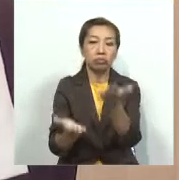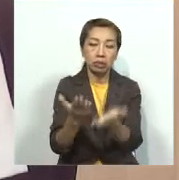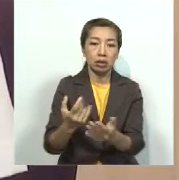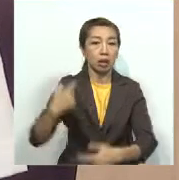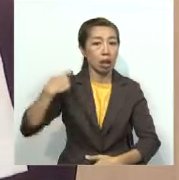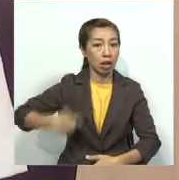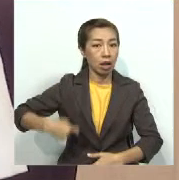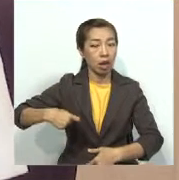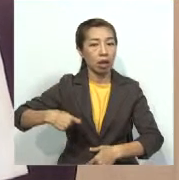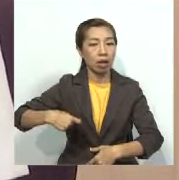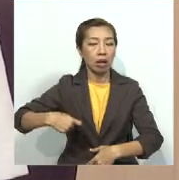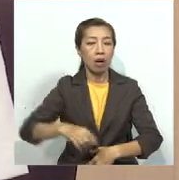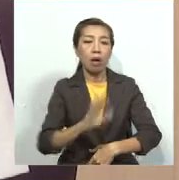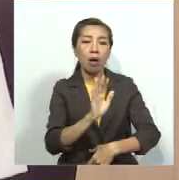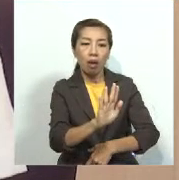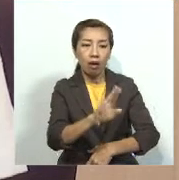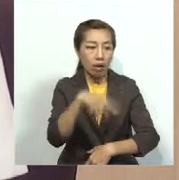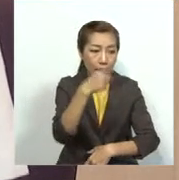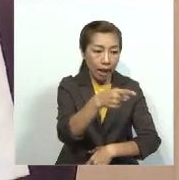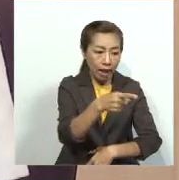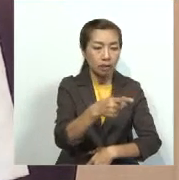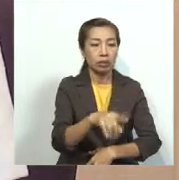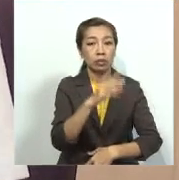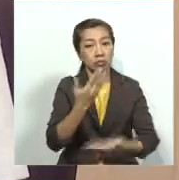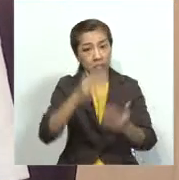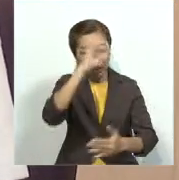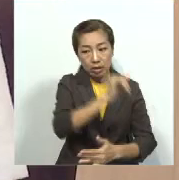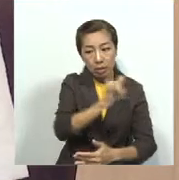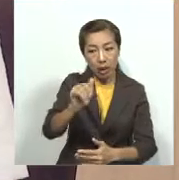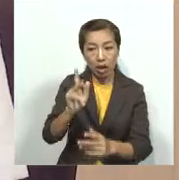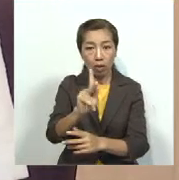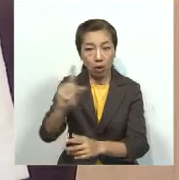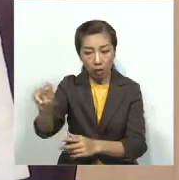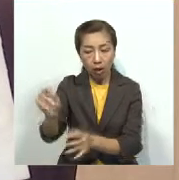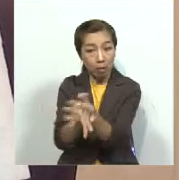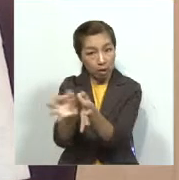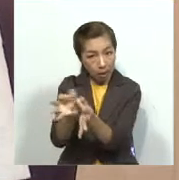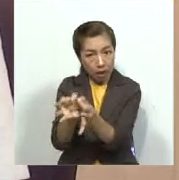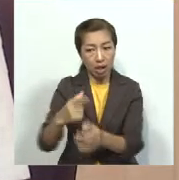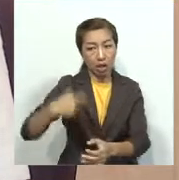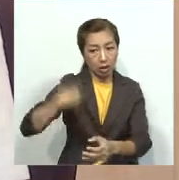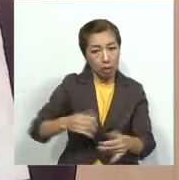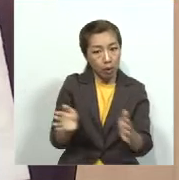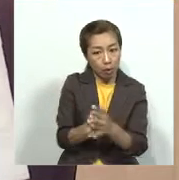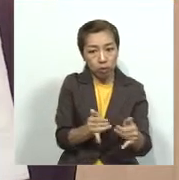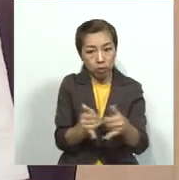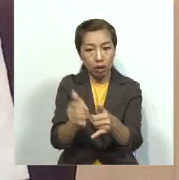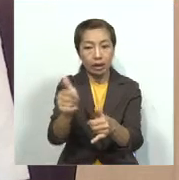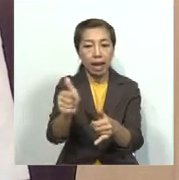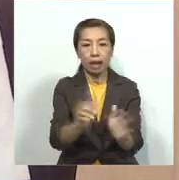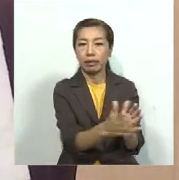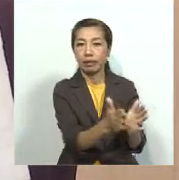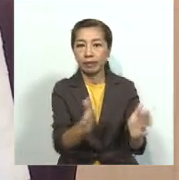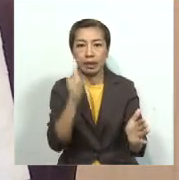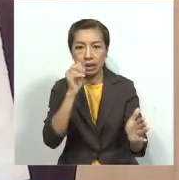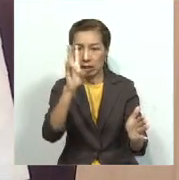ความหรือบุคคลซึ่งไว้วางใจเข้าร่วมฟังการชี้แจงแสดงหลักฐานแก้ข้อกล่าวหาได้ภายใน7วันนับ